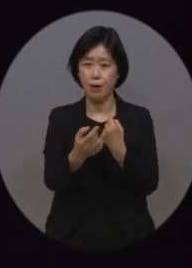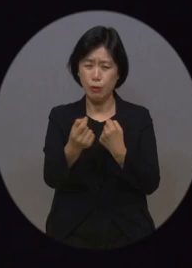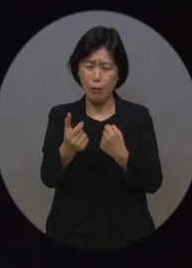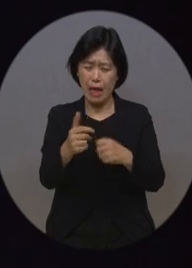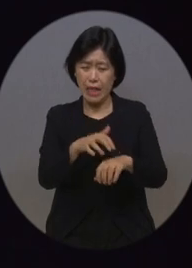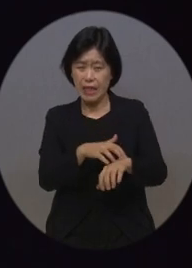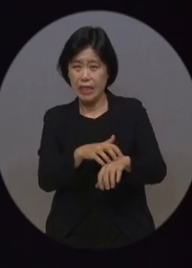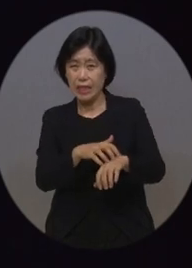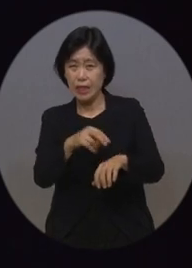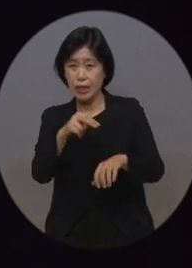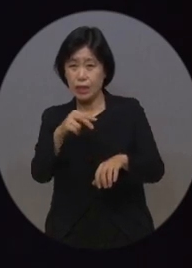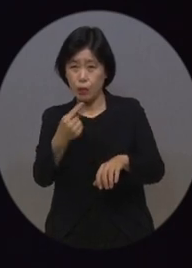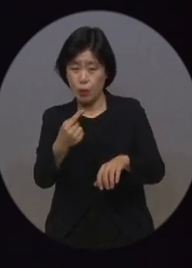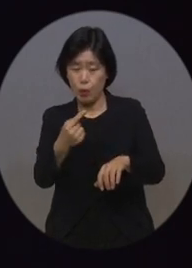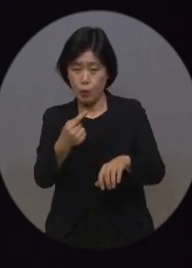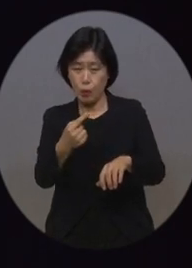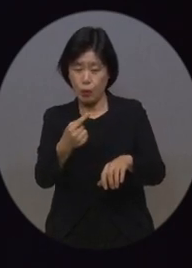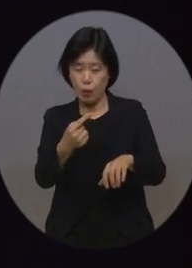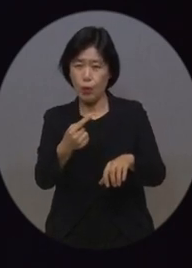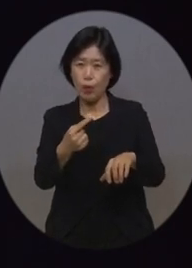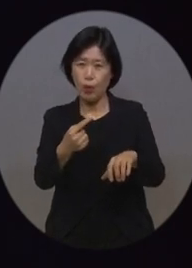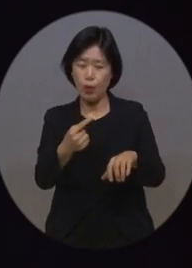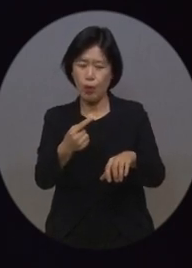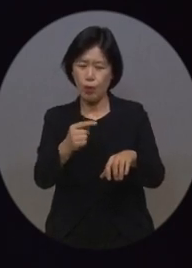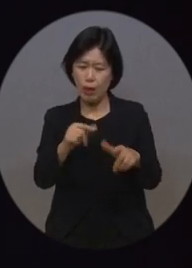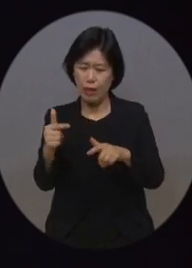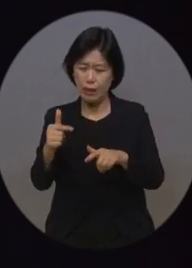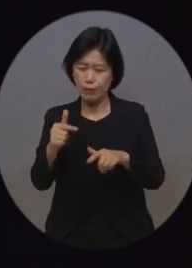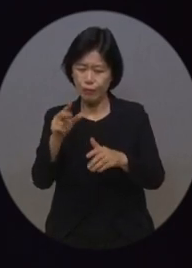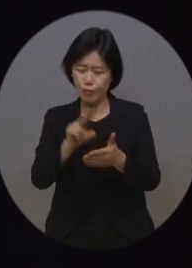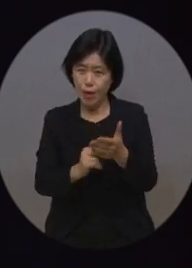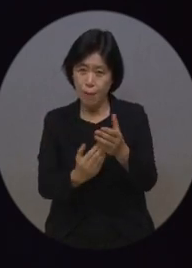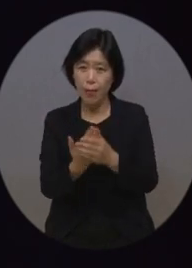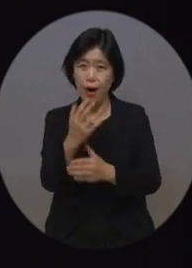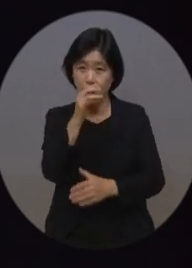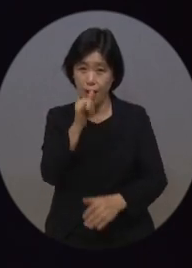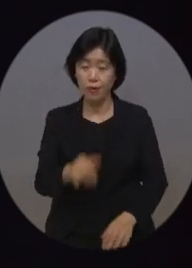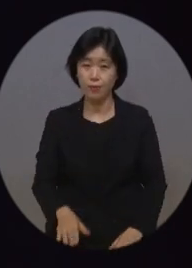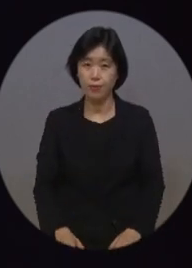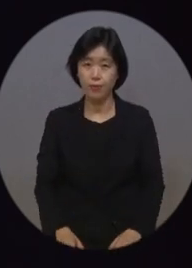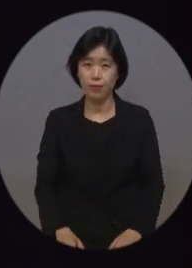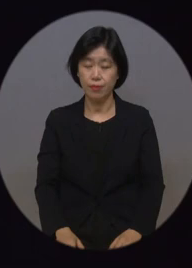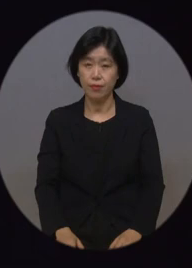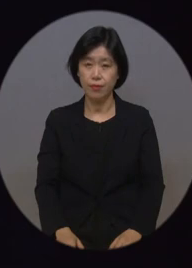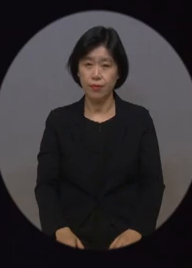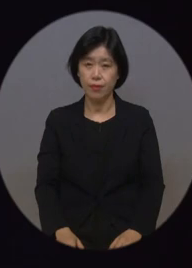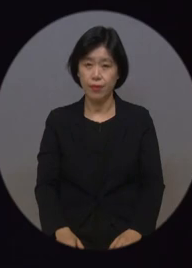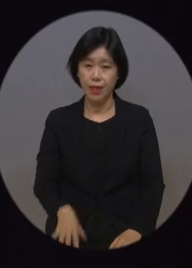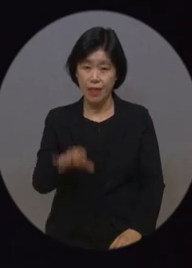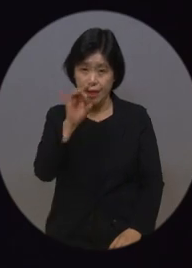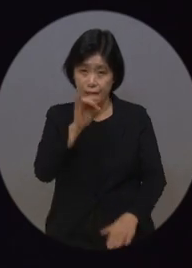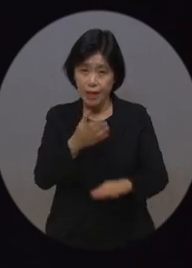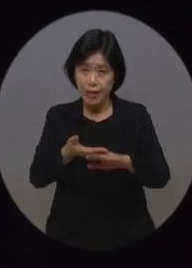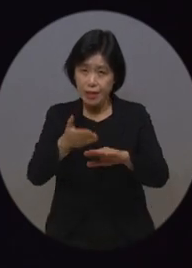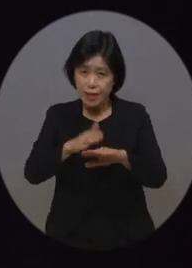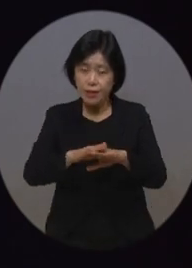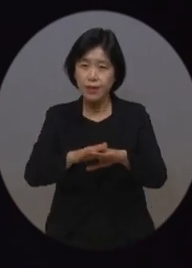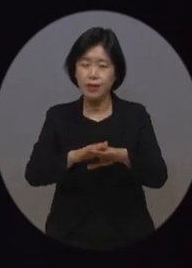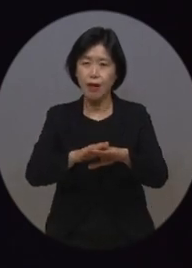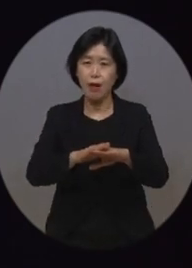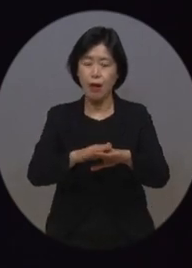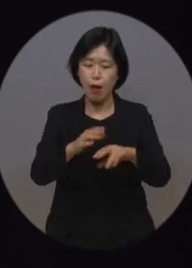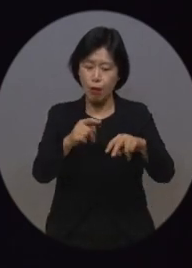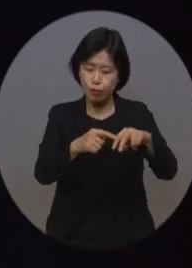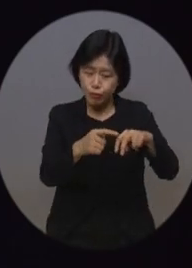까끄러기에도 우리 주르륵 풀려나가고 무릎과 엉덩이 부분은 이미